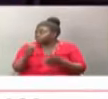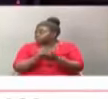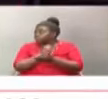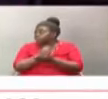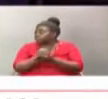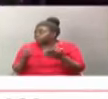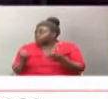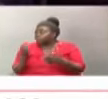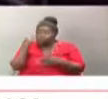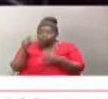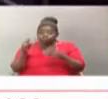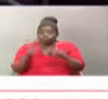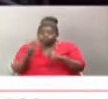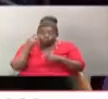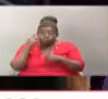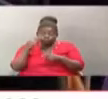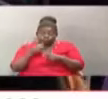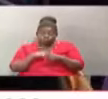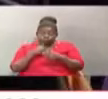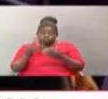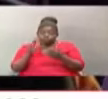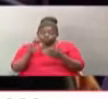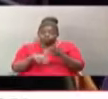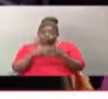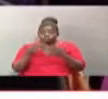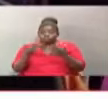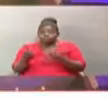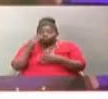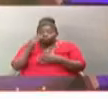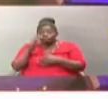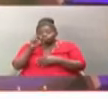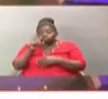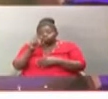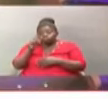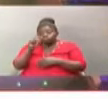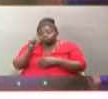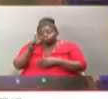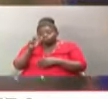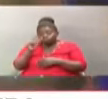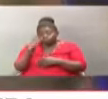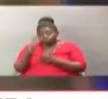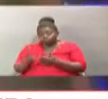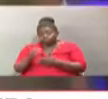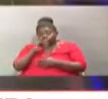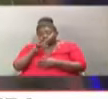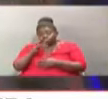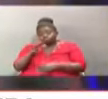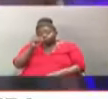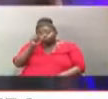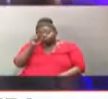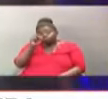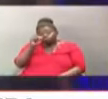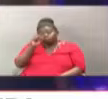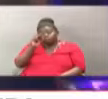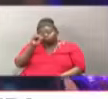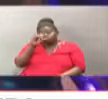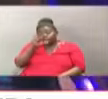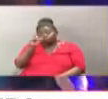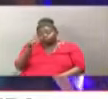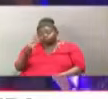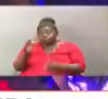passport, twelabeko namwe mutulabeko abayimbi bonna abakubye hiti ogenda kuwango balaba mu nkuuka. Omwogezi wa Ambias Club Sara Sebugwawo anyonyodde lwaki